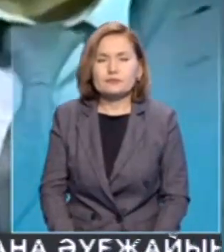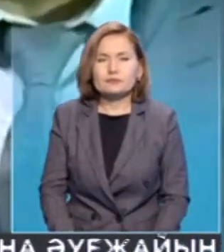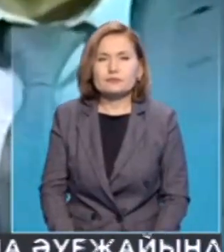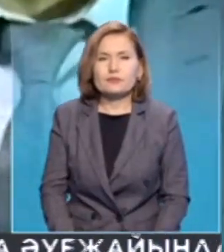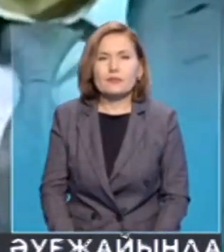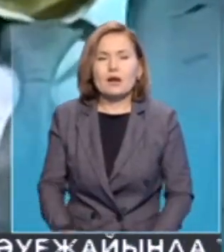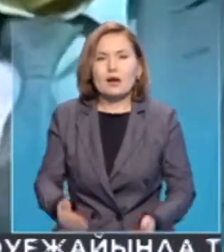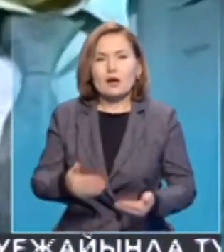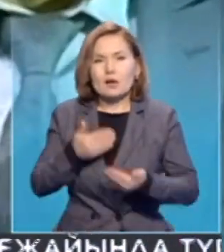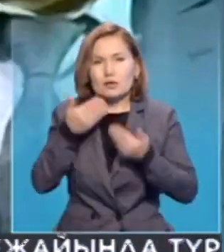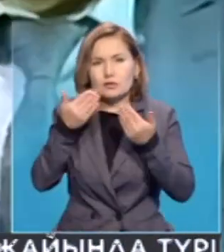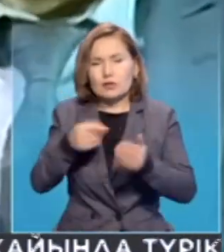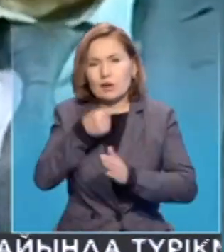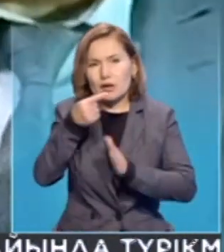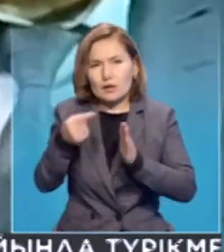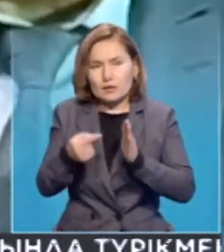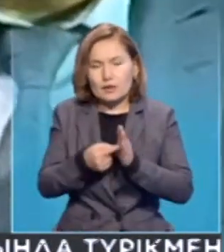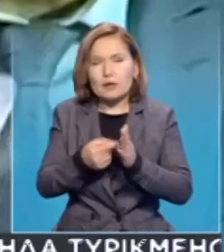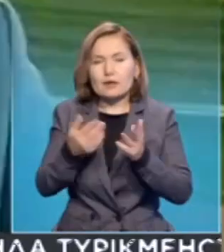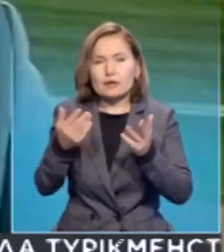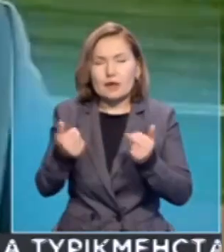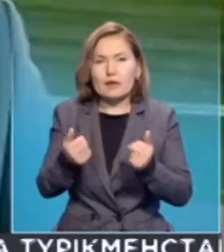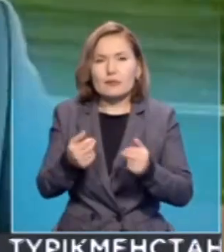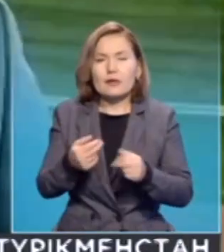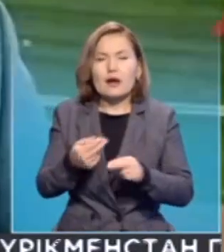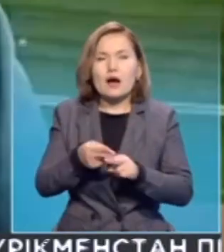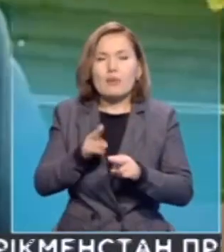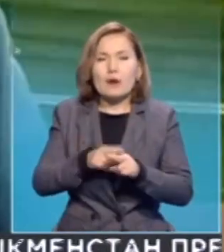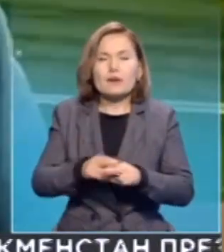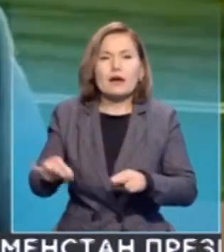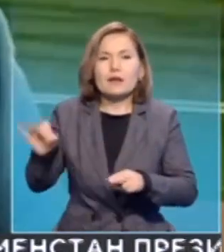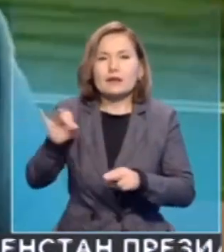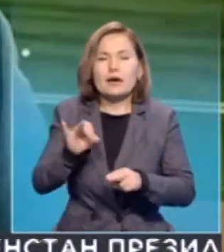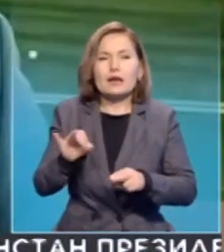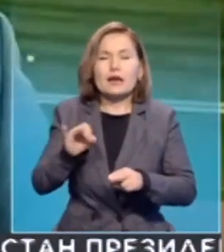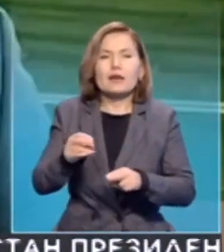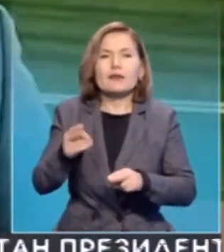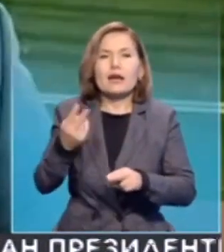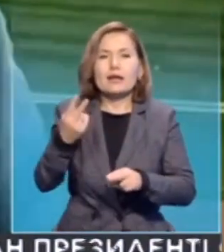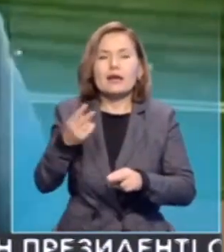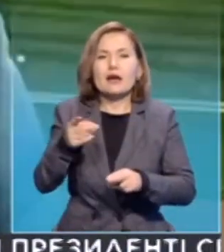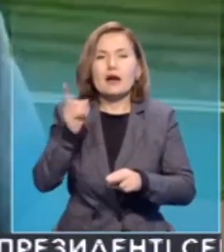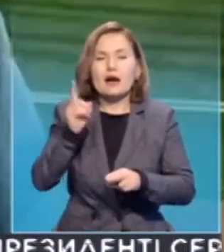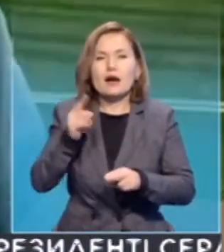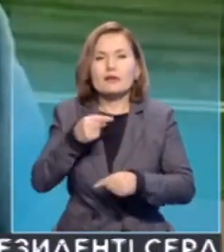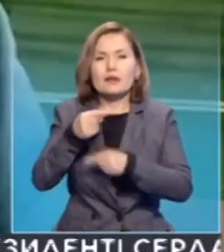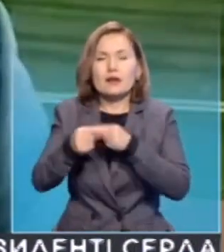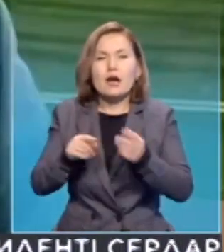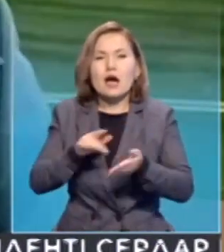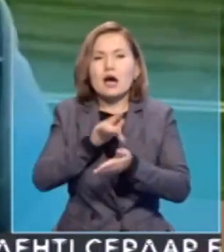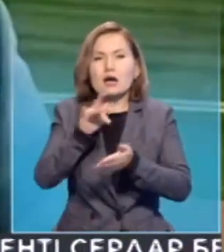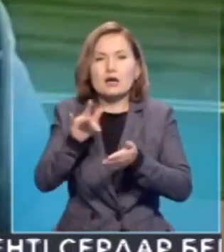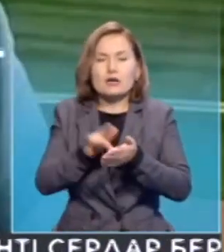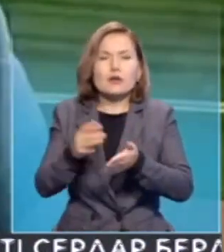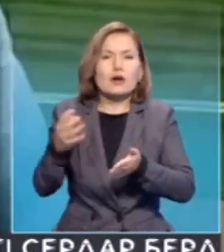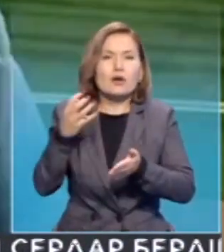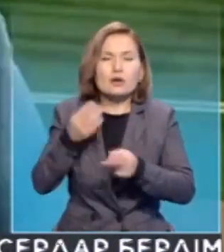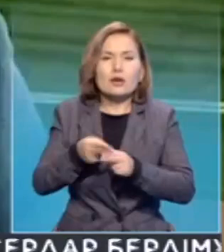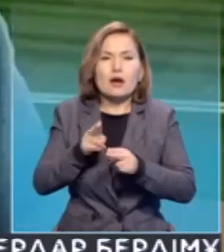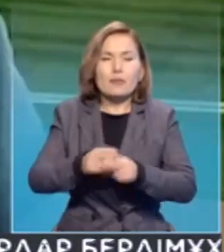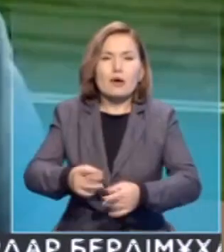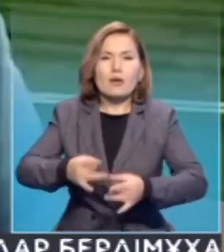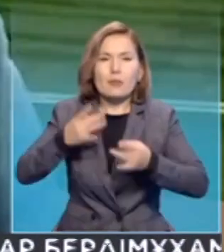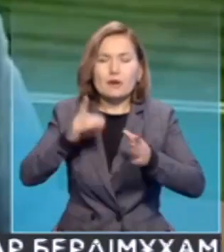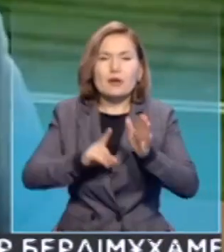Әділбек. Кеш жарық, саламат. Екі ғасырлық тарих бар Қызылорда қаласының. Туған күнін алтын күзде тойлау